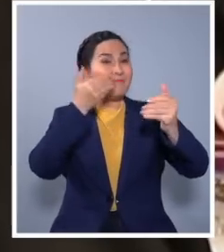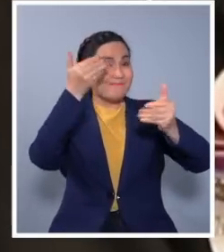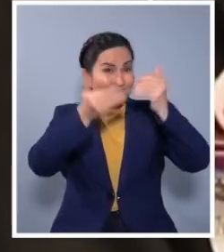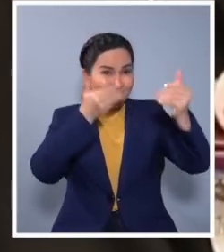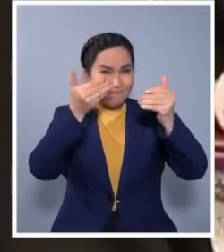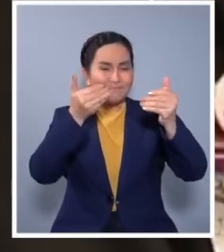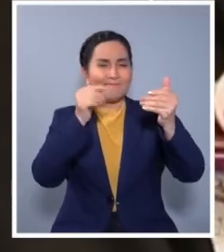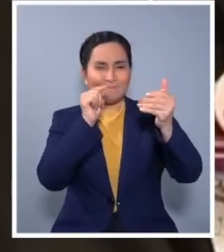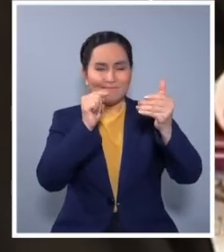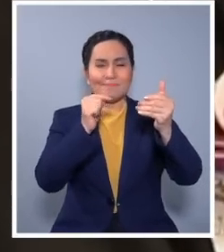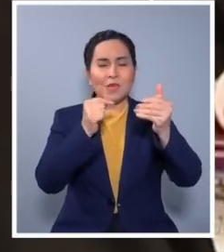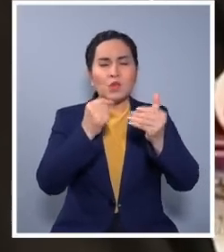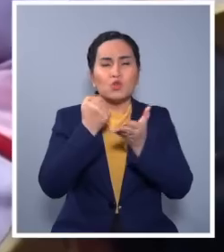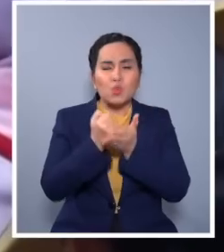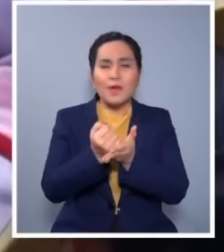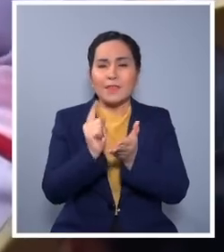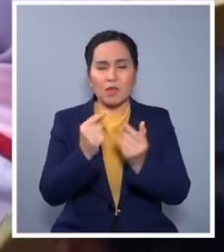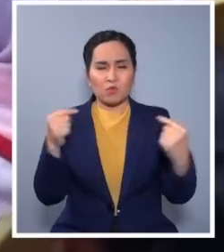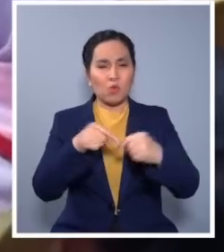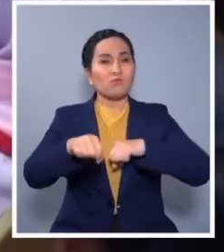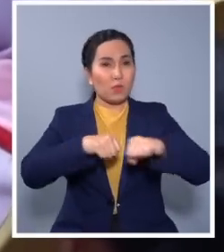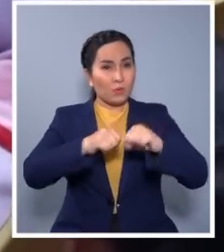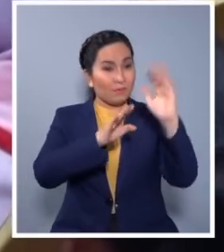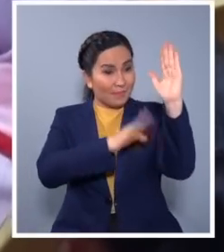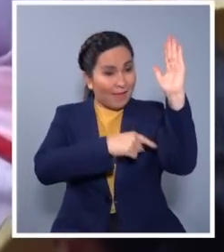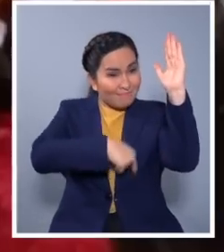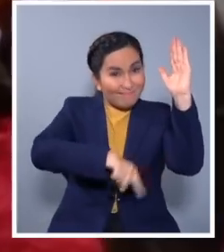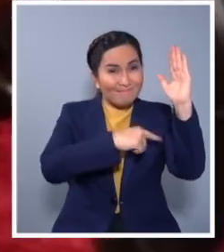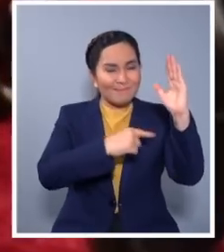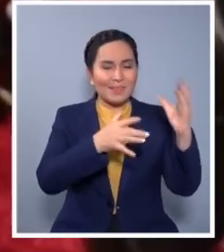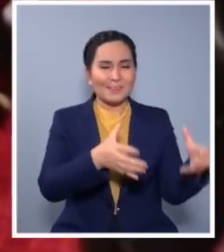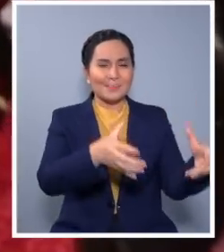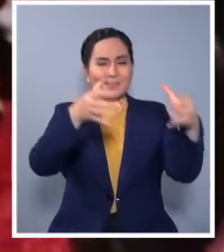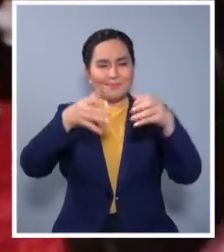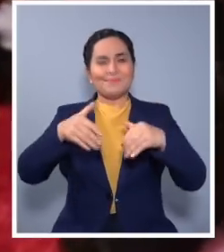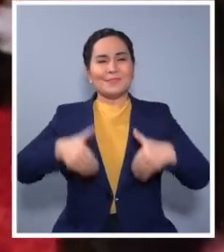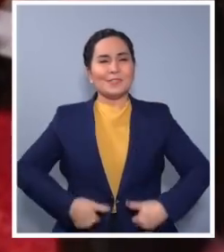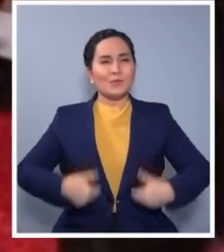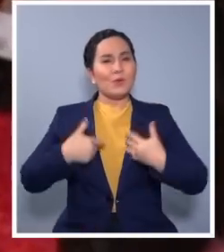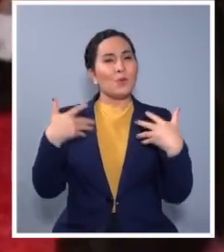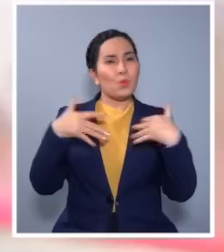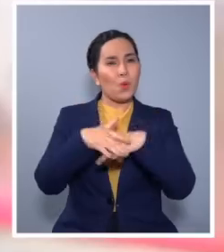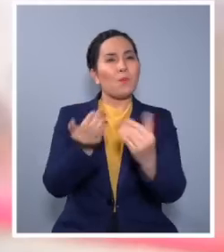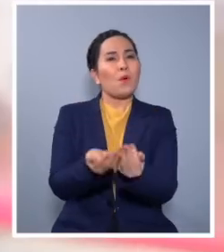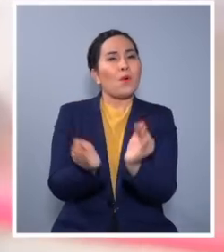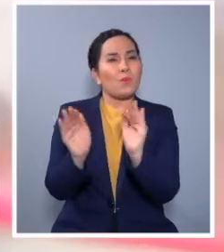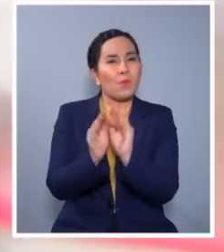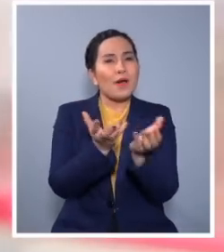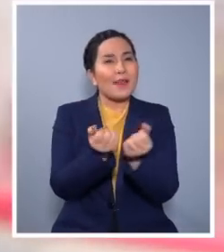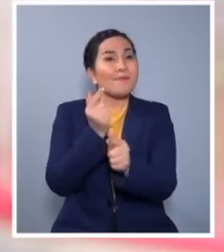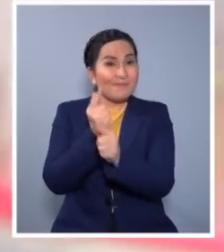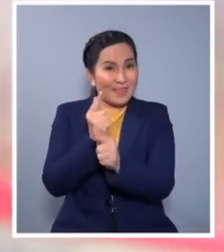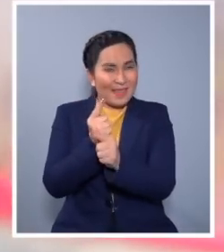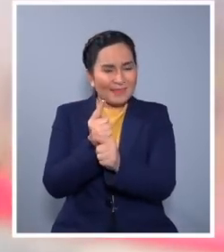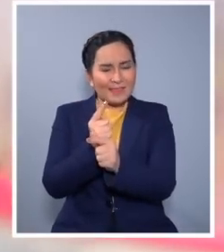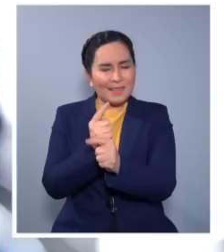สู่ใจใต้คือการนำเยาวชนจากจังหวัดชายแดนภาคใต้มาใช้ชีวิตร่วมกับครอบครัวอุปถัมภ์ที่นับถือศาส